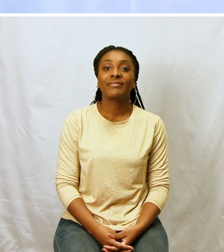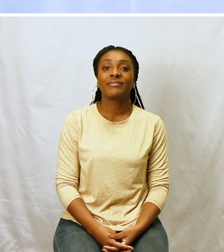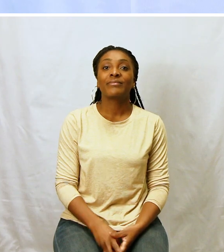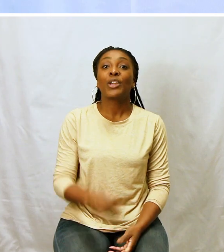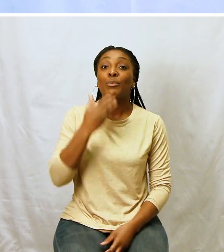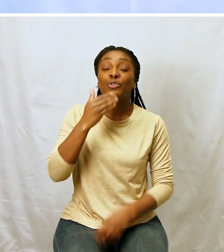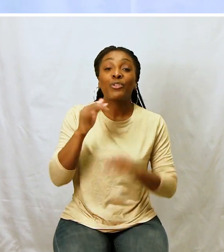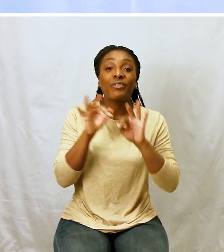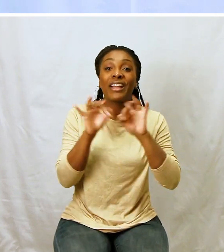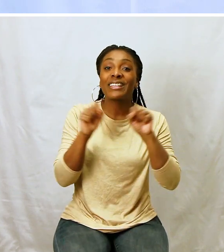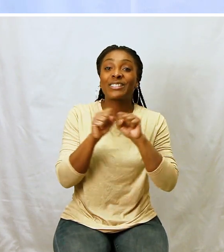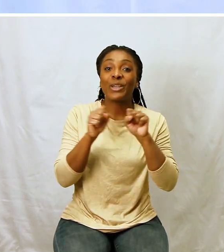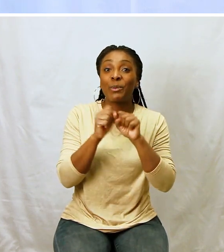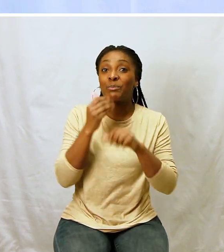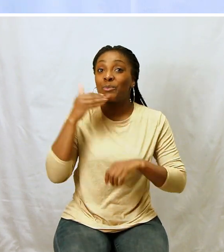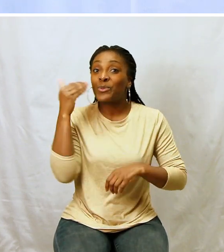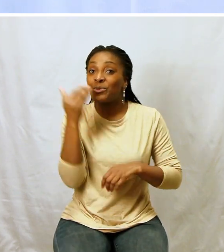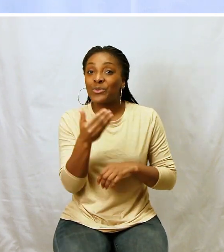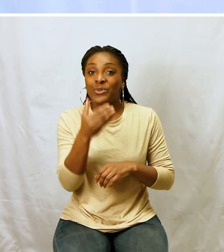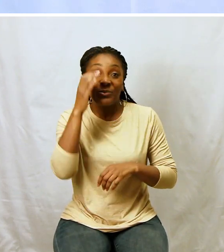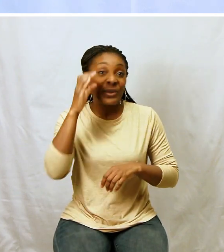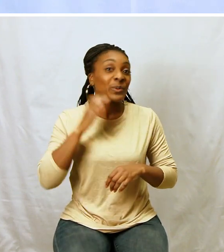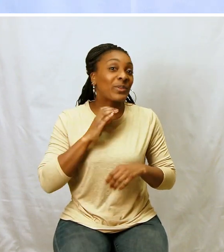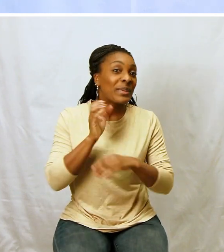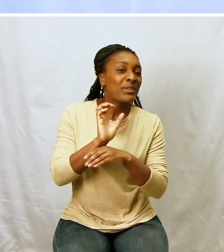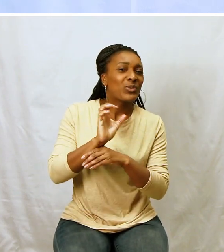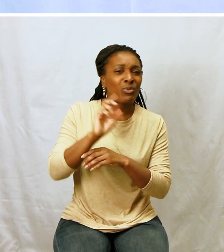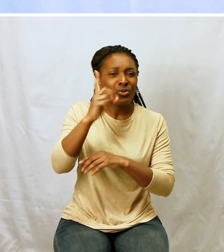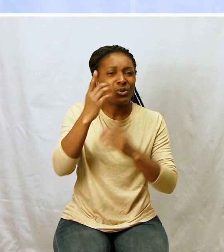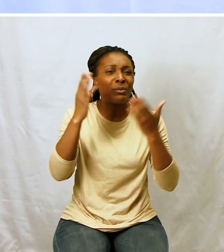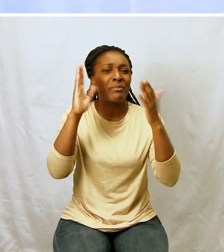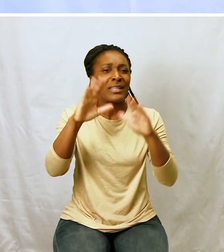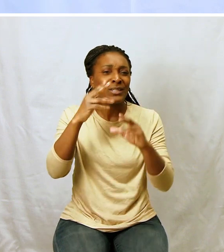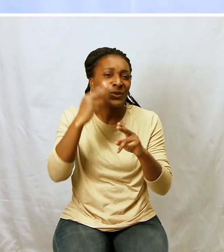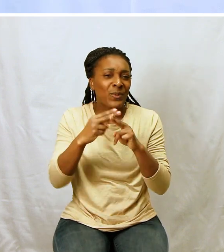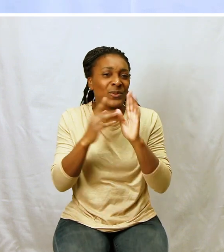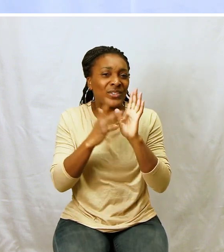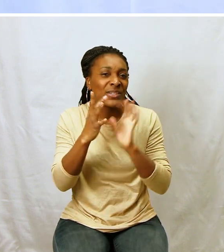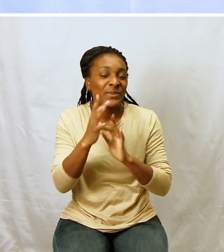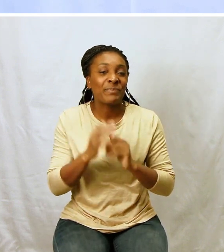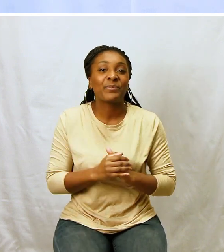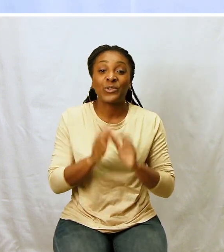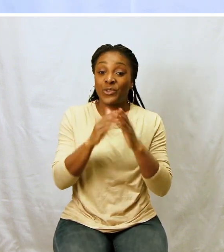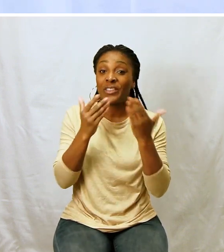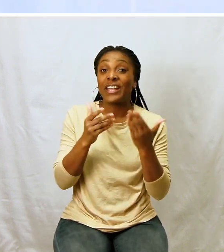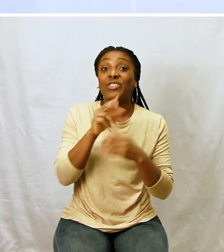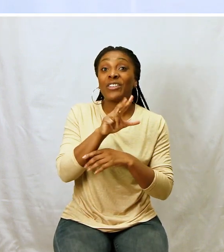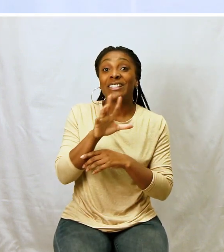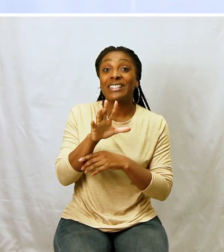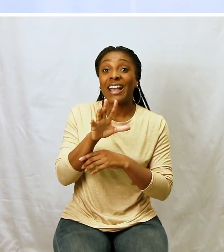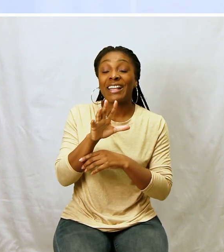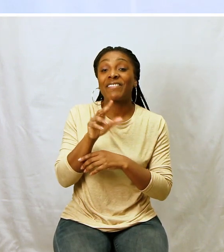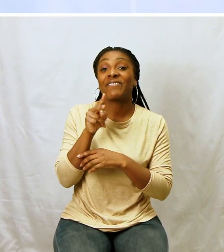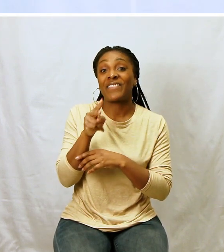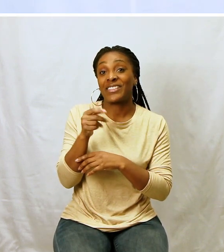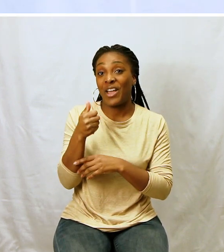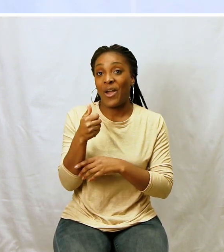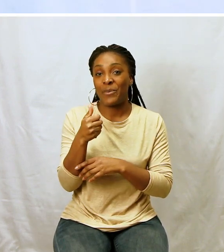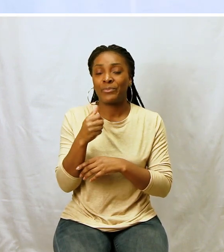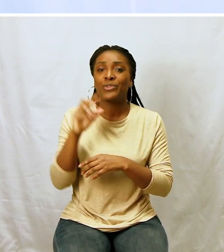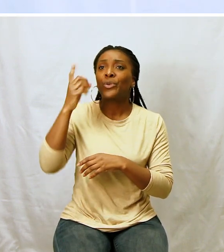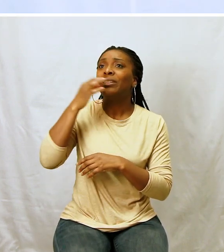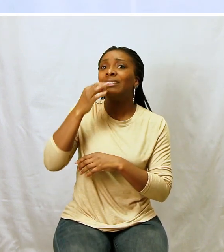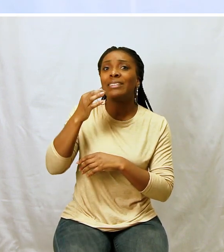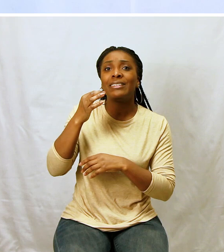Bonjour frères et sœurs, bonjour à toi qui écoutes cette émission aujourd'hui, que tu sois béni dans le nom de Jésus. Genèse 35, verset 1, toujours le même verset. Dieu dit à